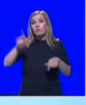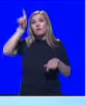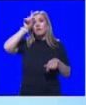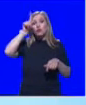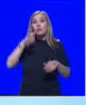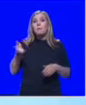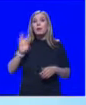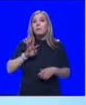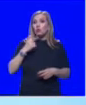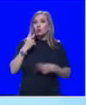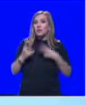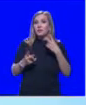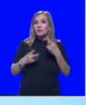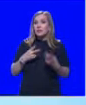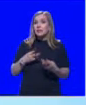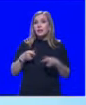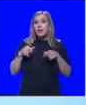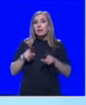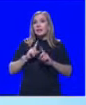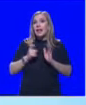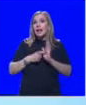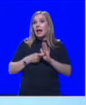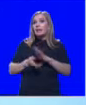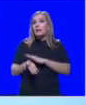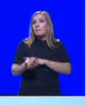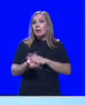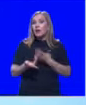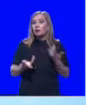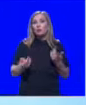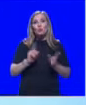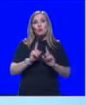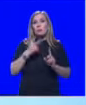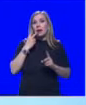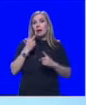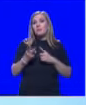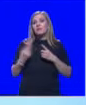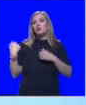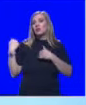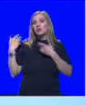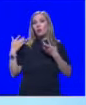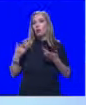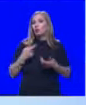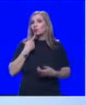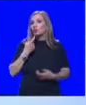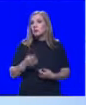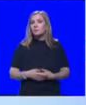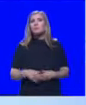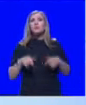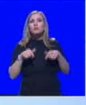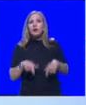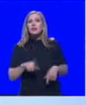видите едни нелегални имигранти, които не бяхме виждали дълги години. Това ли трябва да бъде истинския разговор